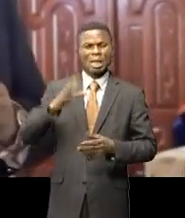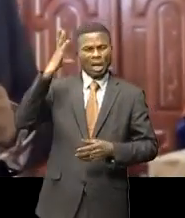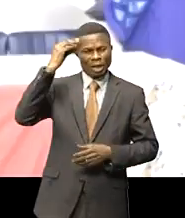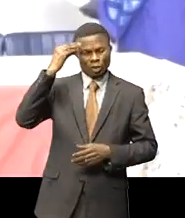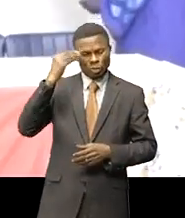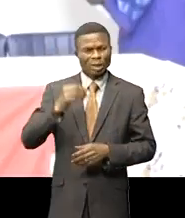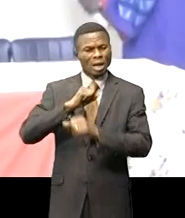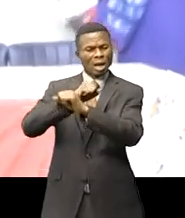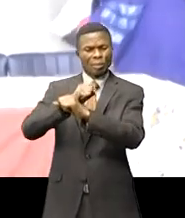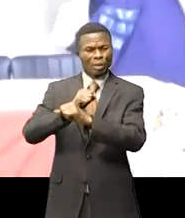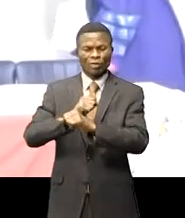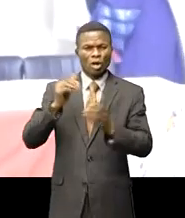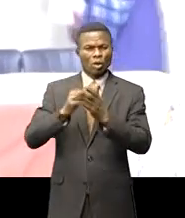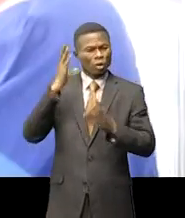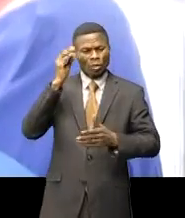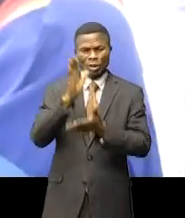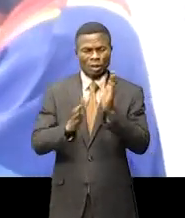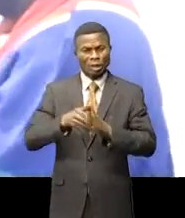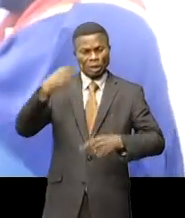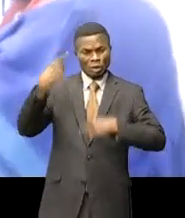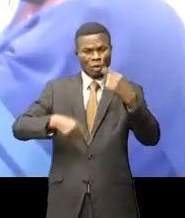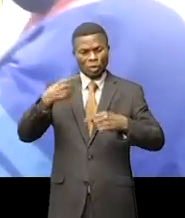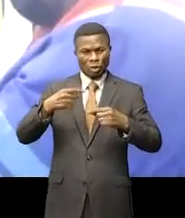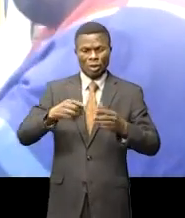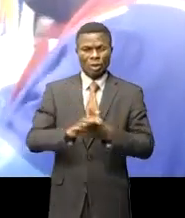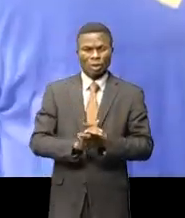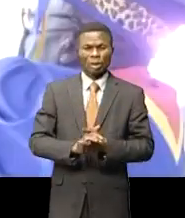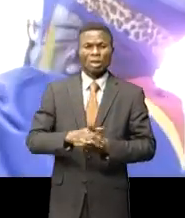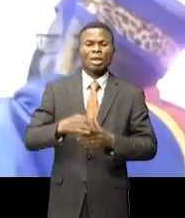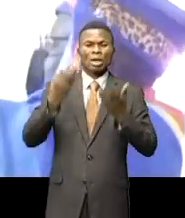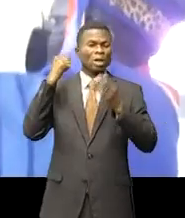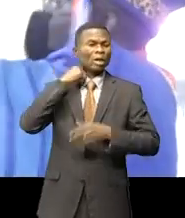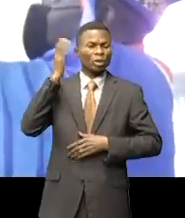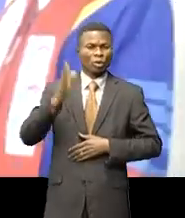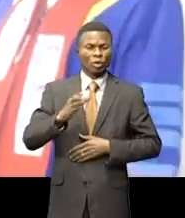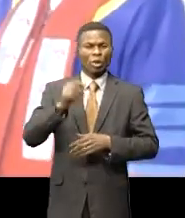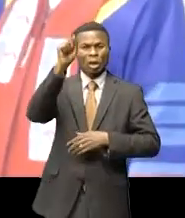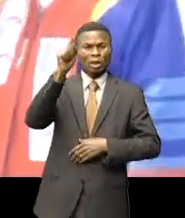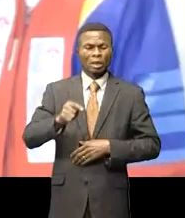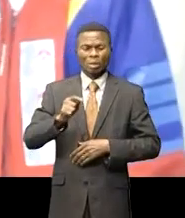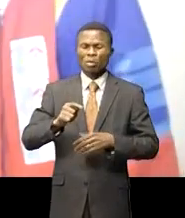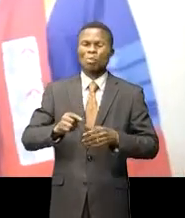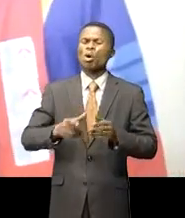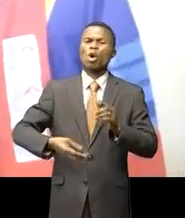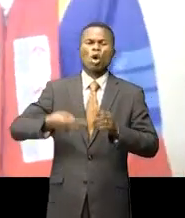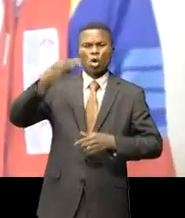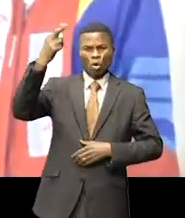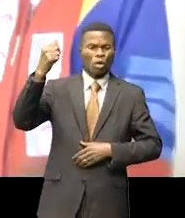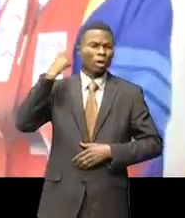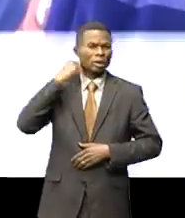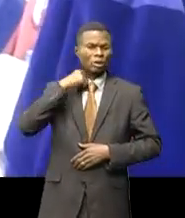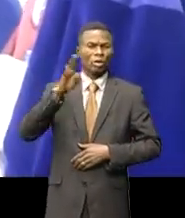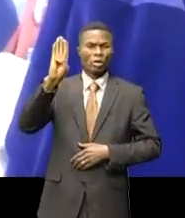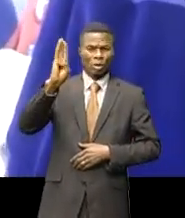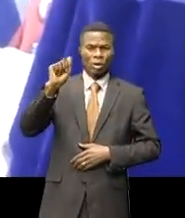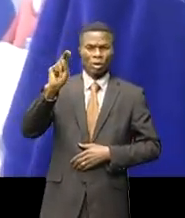prévention. Après soutenance, débat et délibération, le récipiendaire a obtenu la mention grande distinction. Le docteur